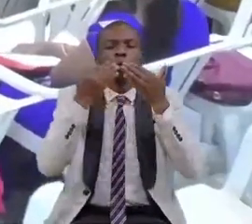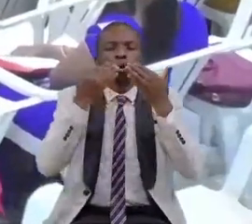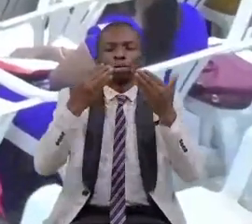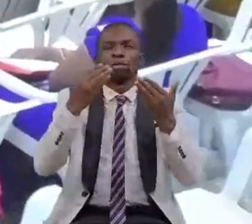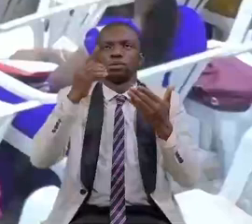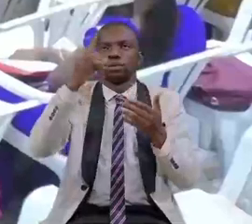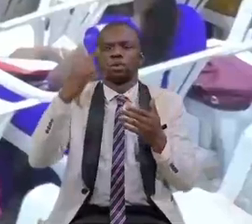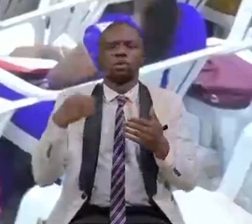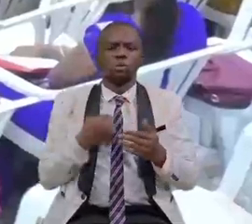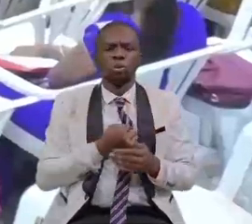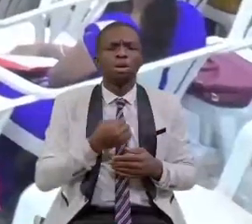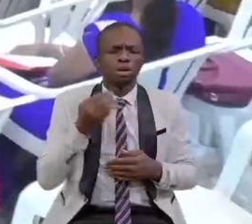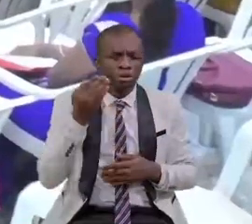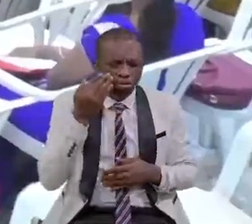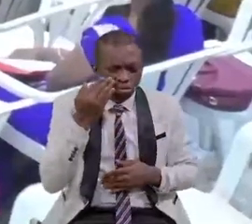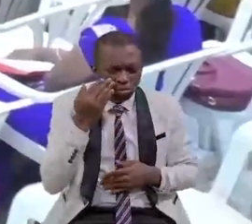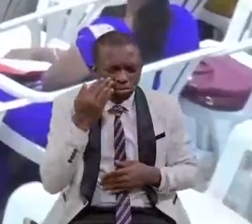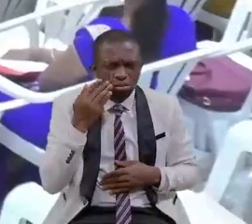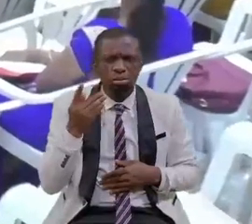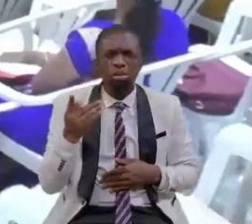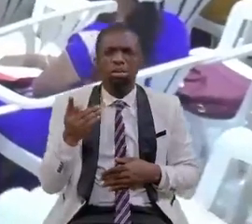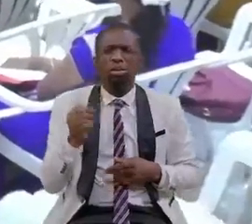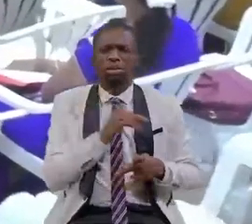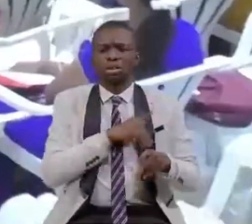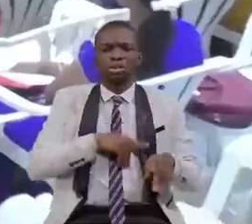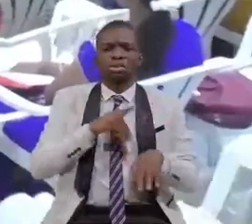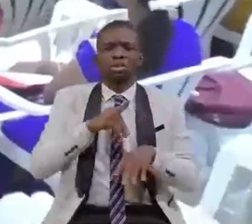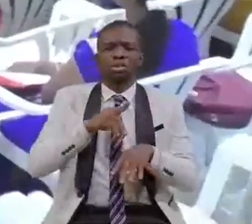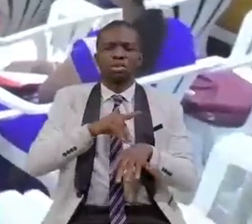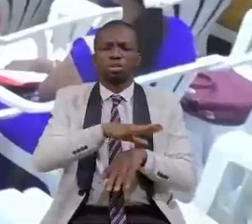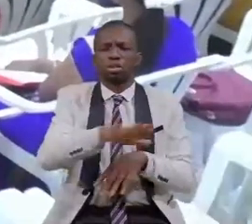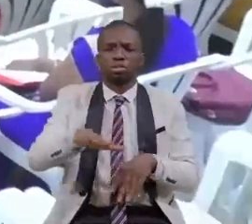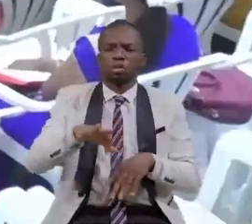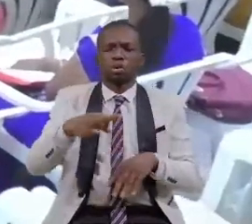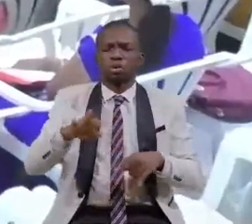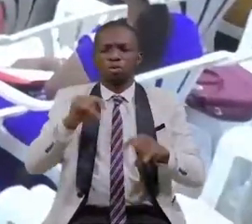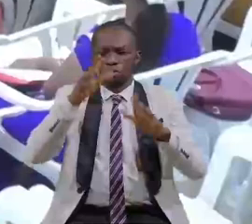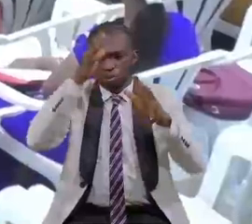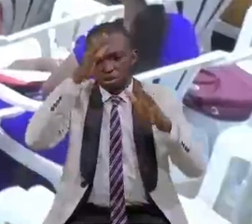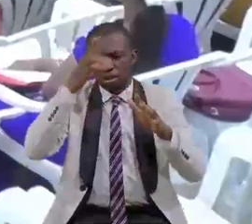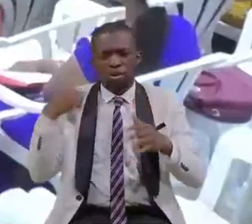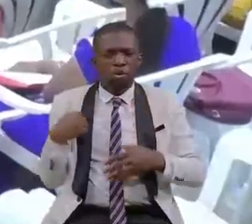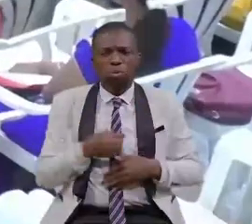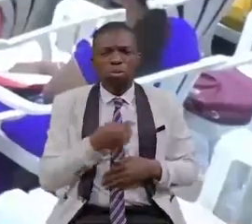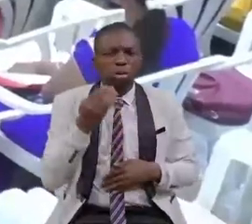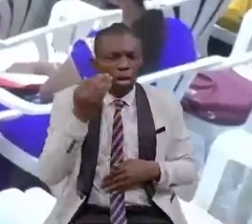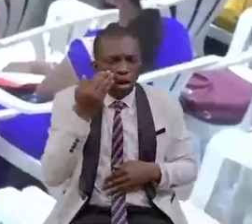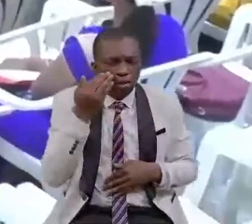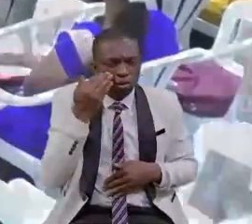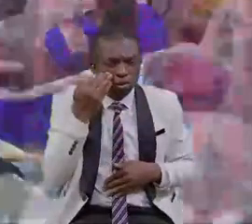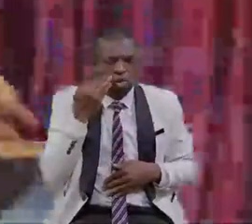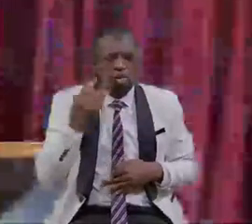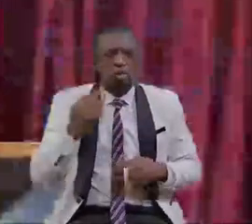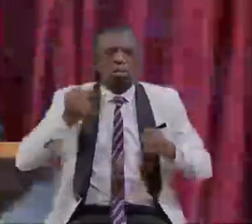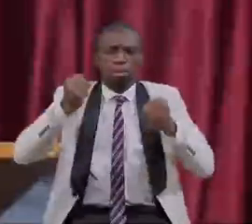reconnaissons le royaume du Père. Nous reconnaissons la puissance du Père. Et nous